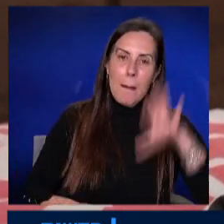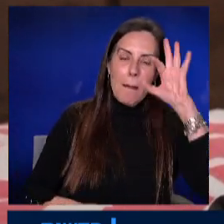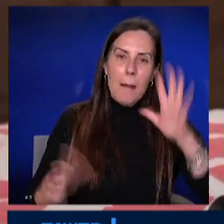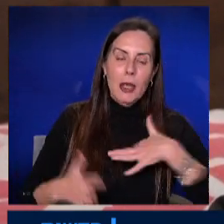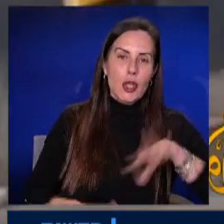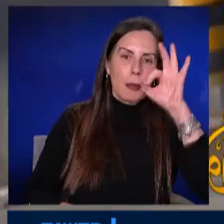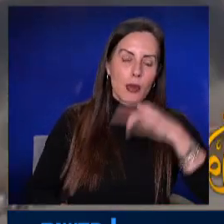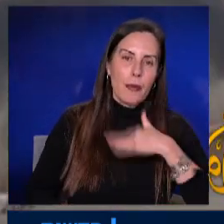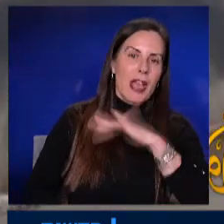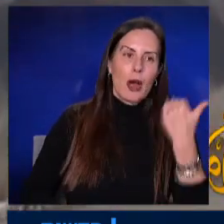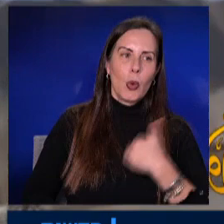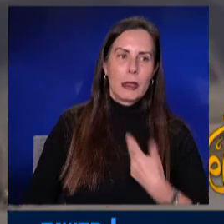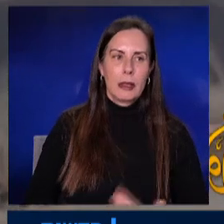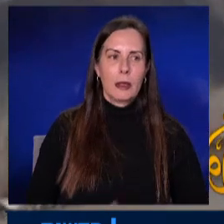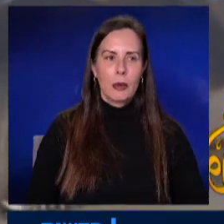دفتر کار میکنن.